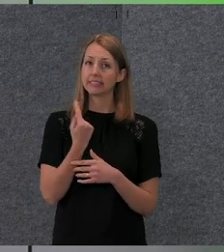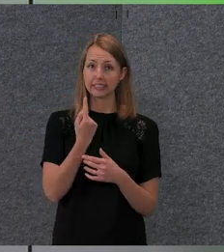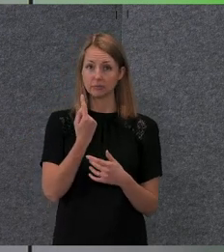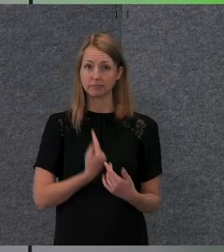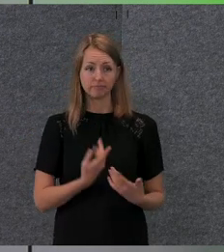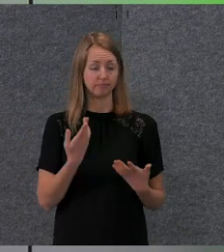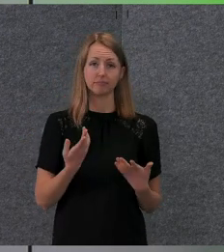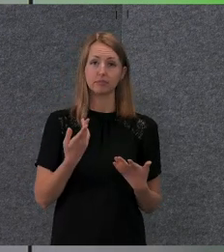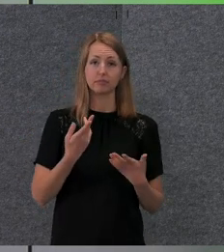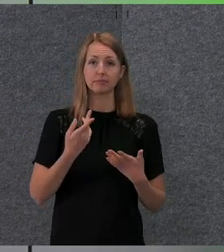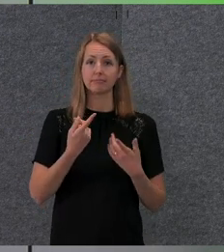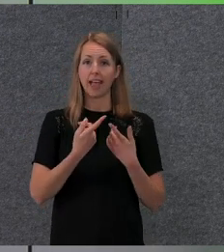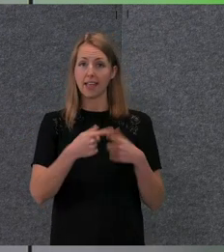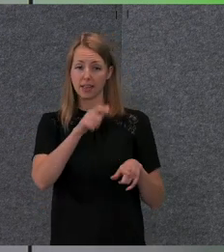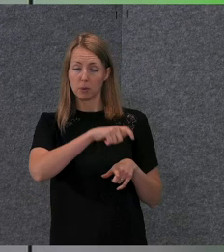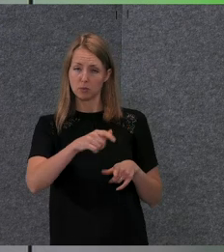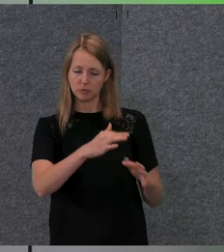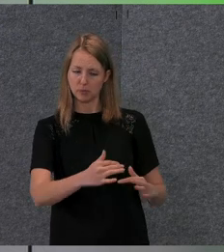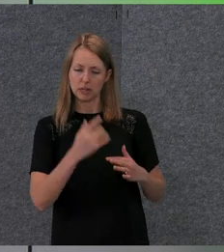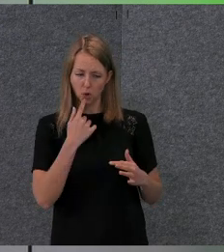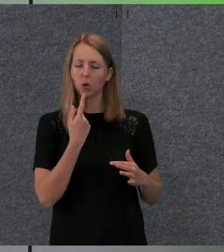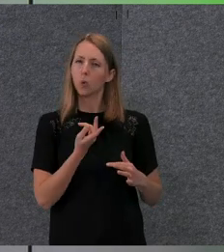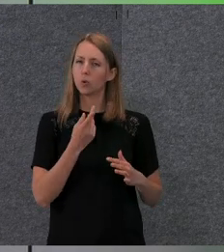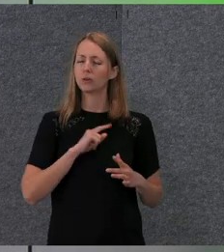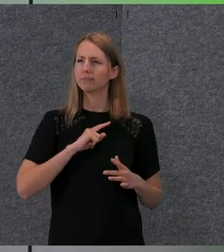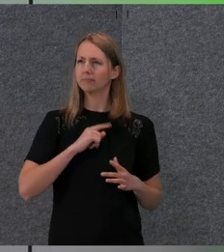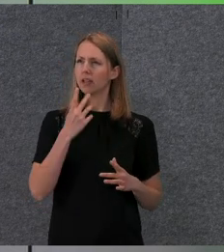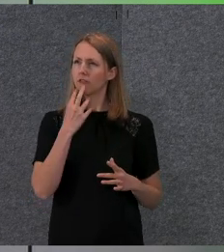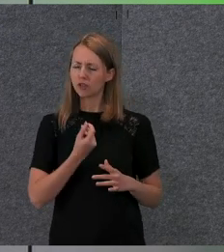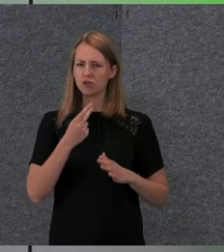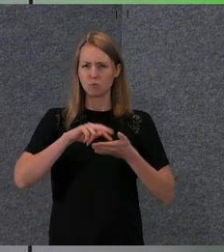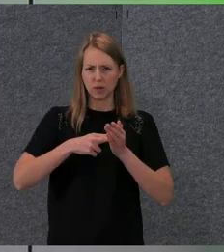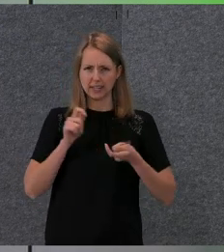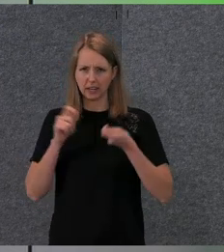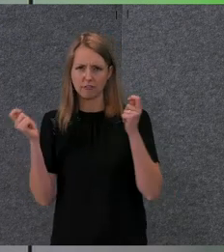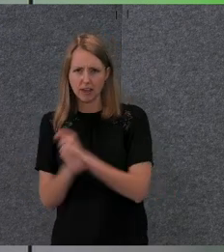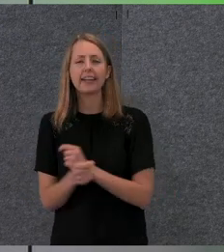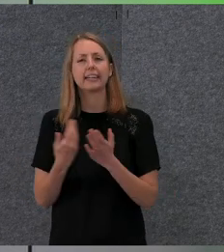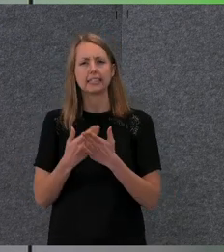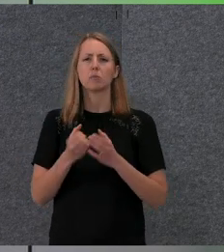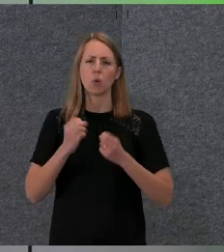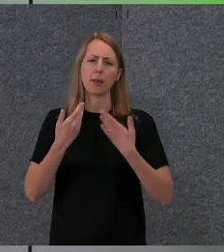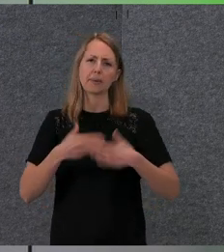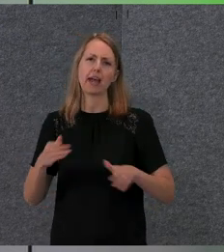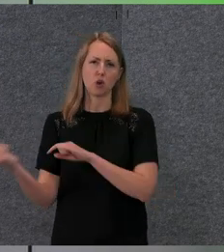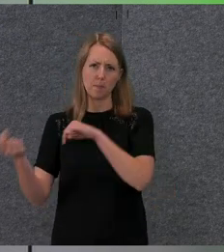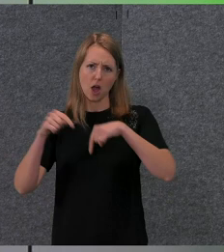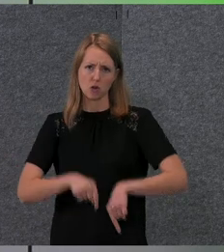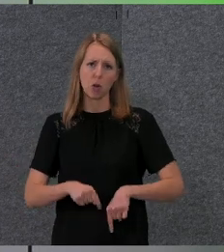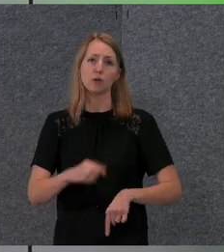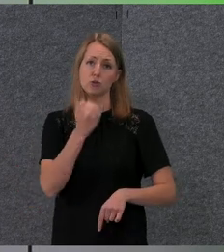anderen Politikstils zu verdanken ist, dass ich sage, ich trete hier nochmal an und ich hoffe, ich finde eure Unterstützung für meine Politik im